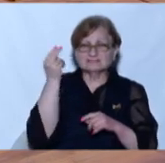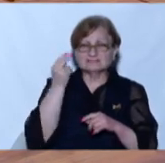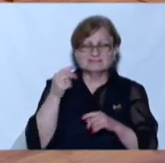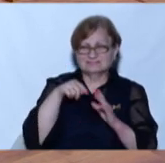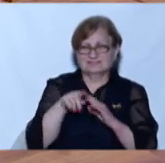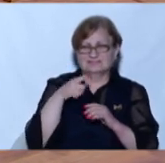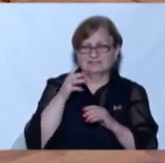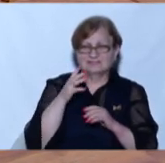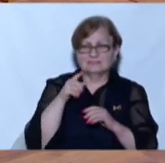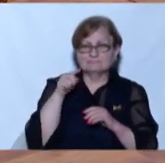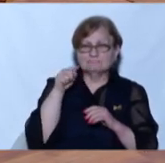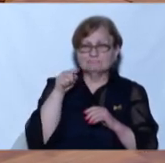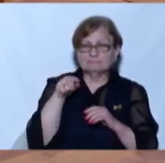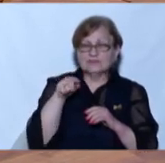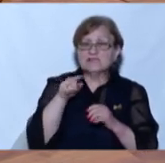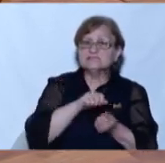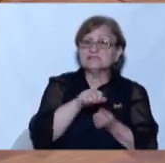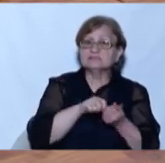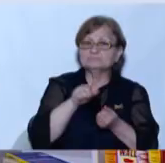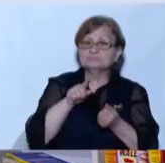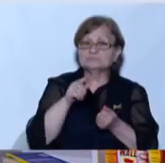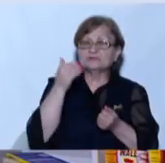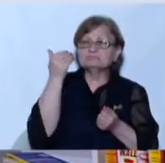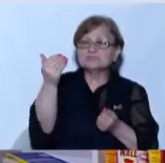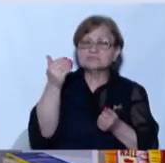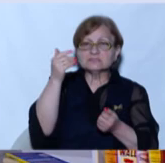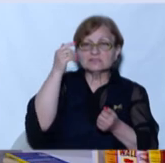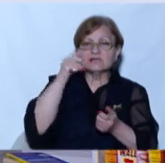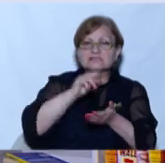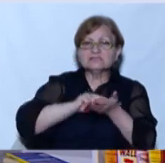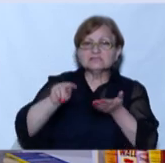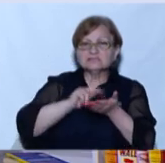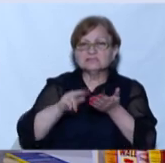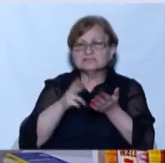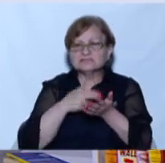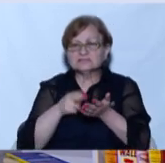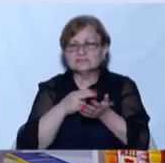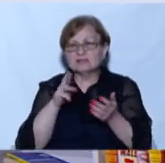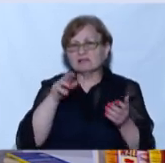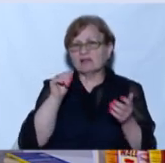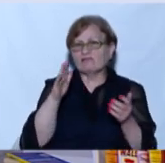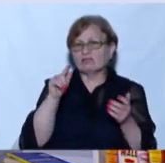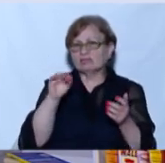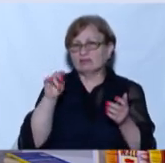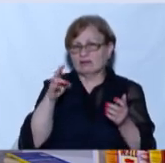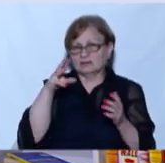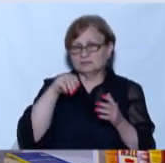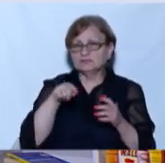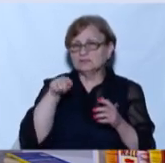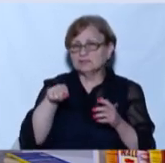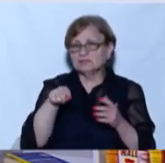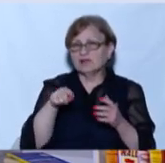პირიქით. ეს არის ეს წისქვილი მისი დავითიანი. და ეს არის ის, რაც